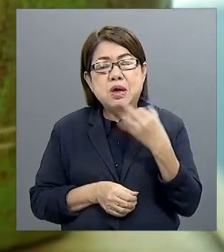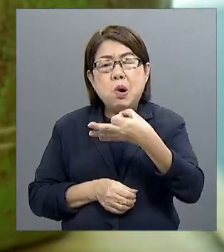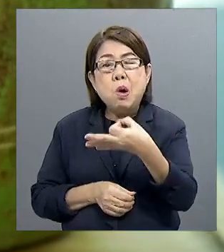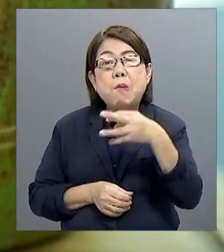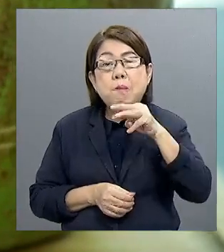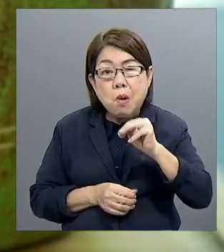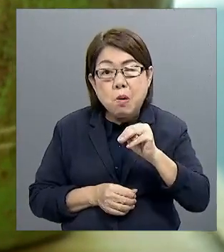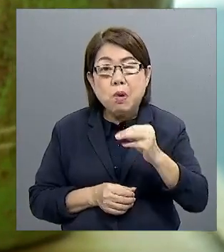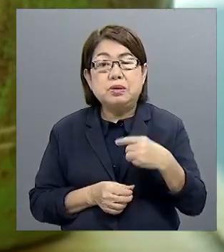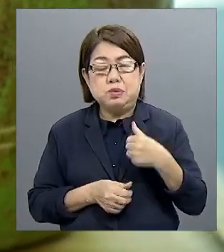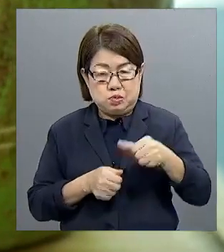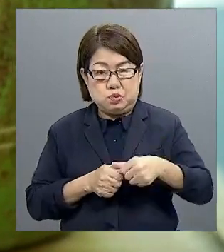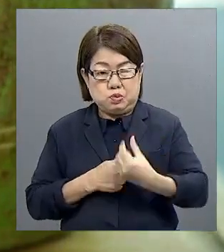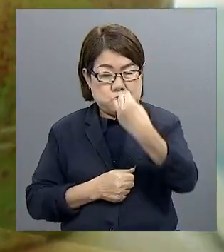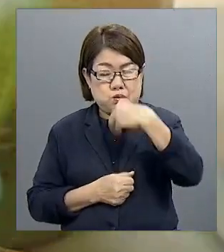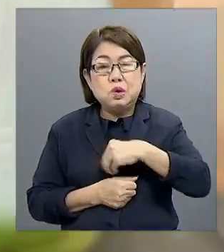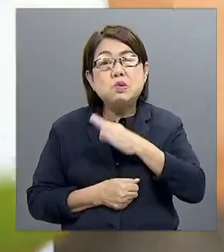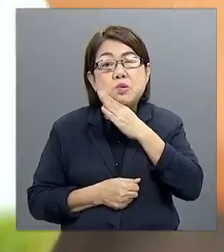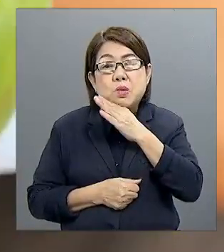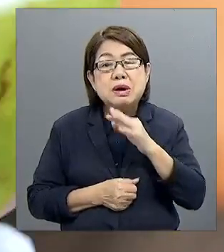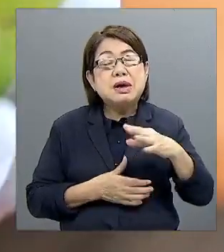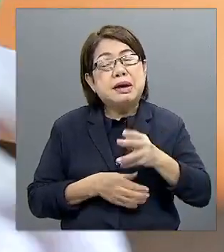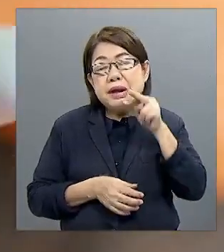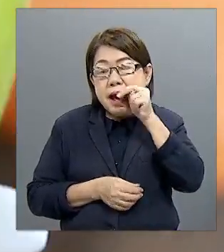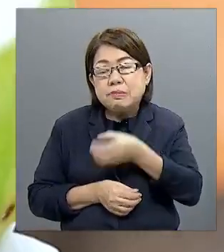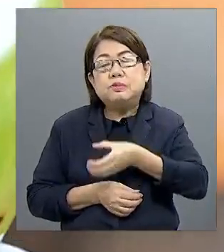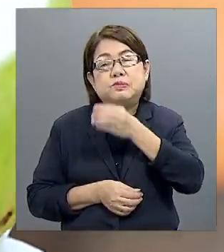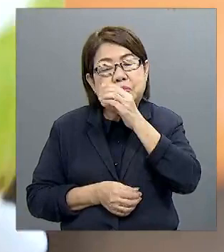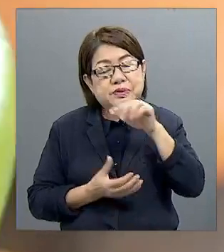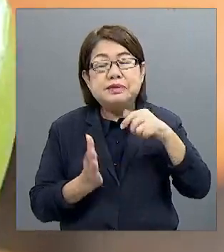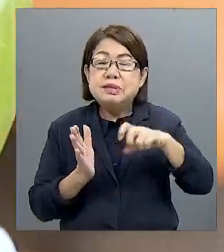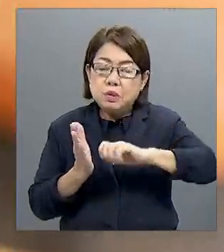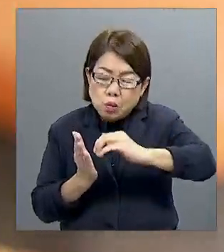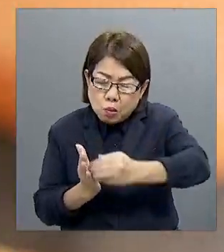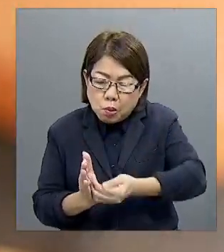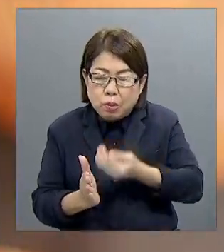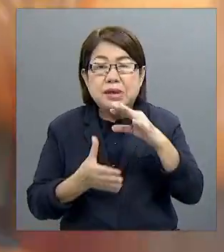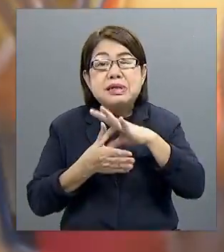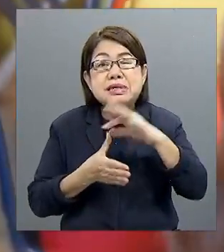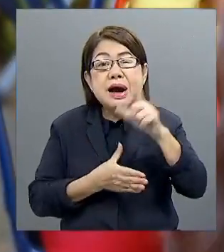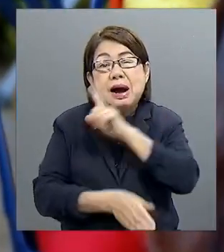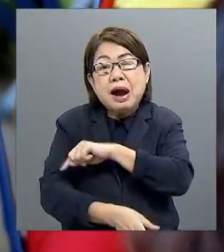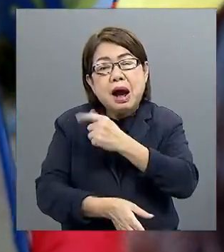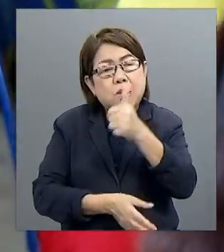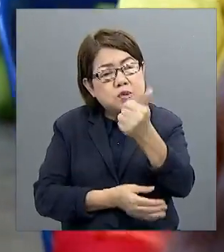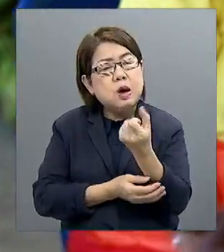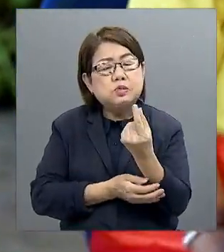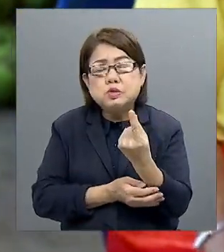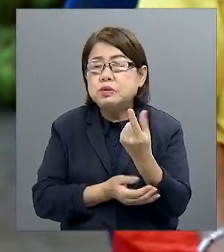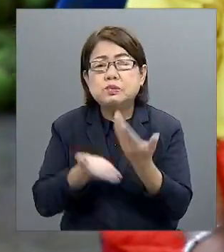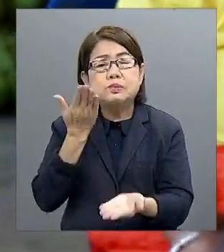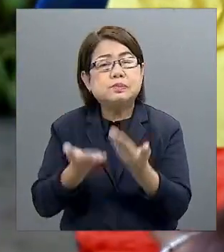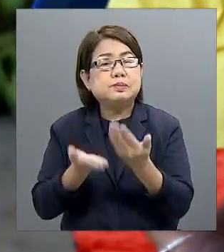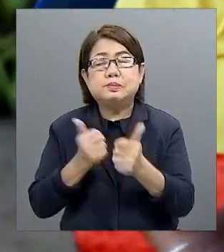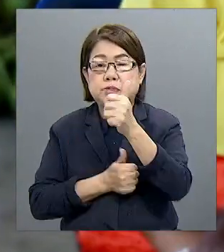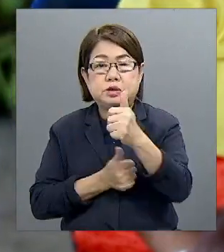แล้วกันการที่เรากินมะพร้าวจะดื่มน้ำมะพร้าวจะกินเนื้อมะพร้าวจะกินมะพร้าวสดมะพร้าวอ่อนนะครับได้หมดคุณผู้ชมไม่อันตรายนะครับ